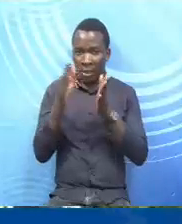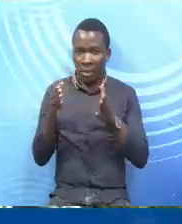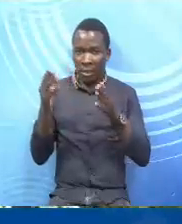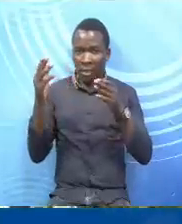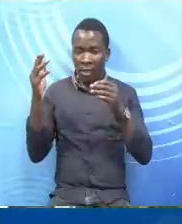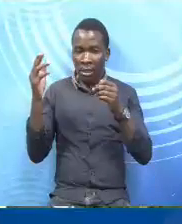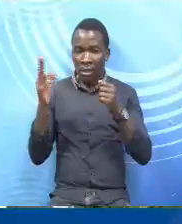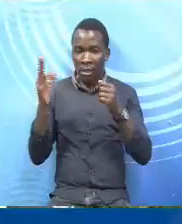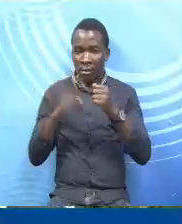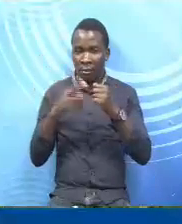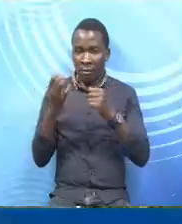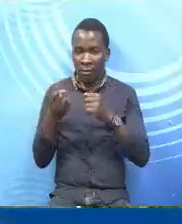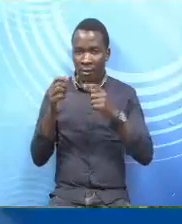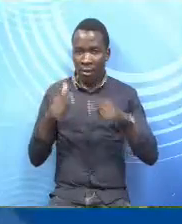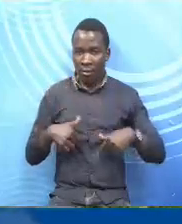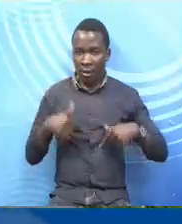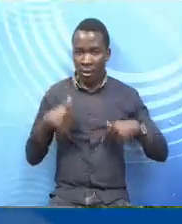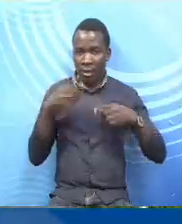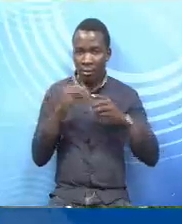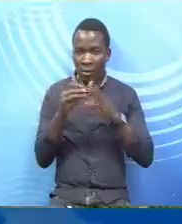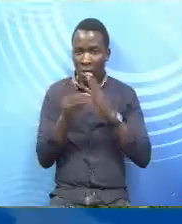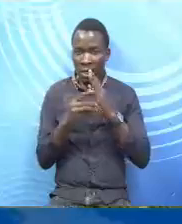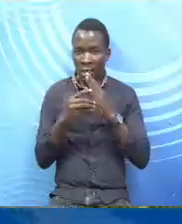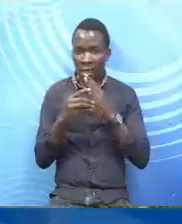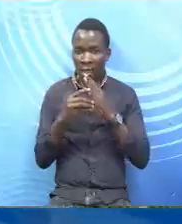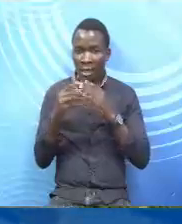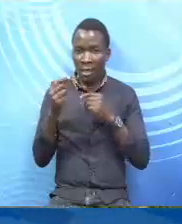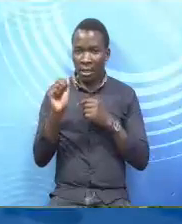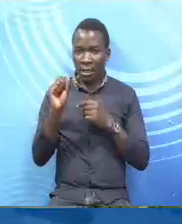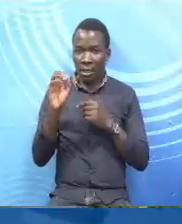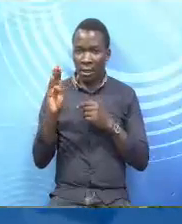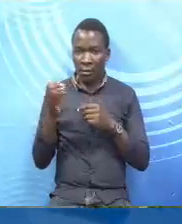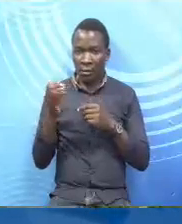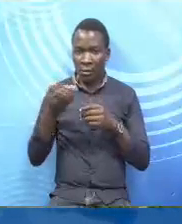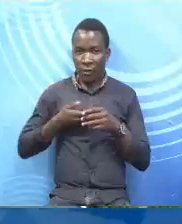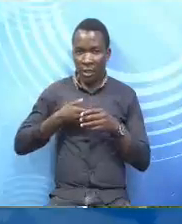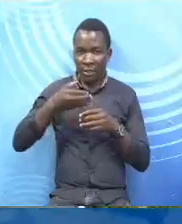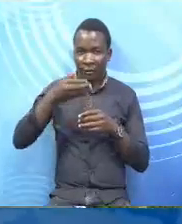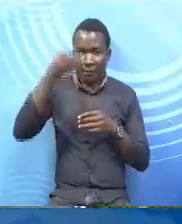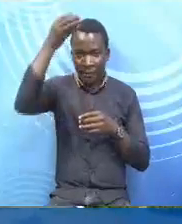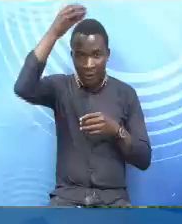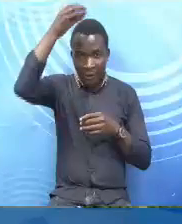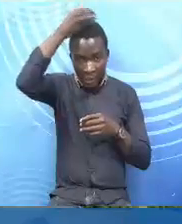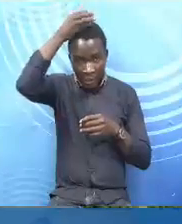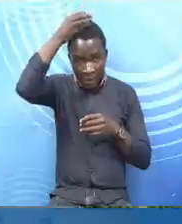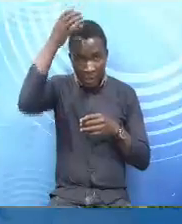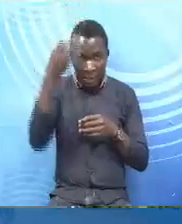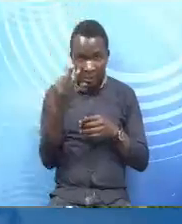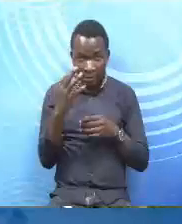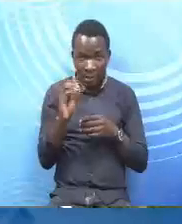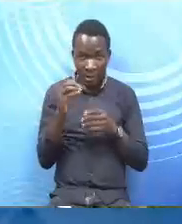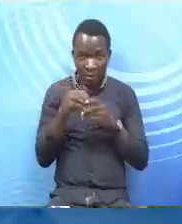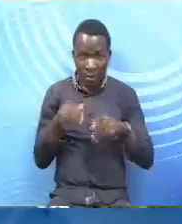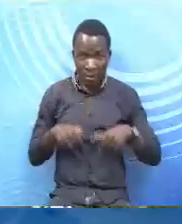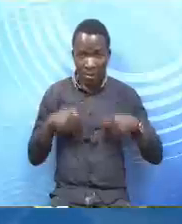75 batuye mu karere ka Gasabo tukaba dufite abanase bagera muri 300 batuye mu karere ka Gasabo ubwo rero twarabegereye tujya inama